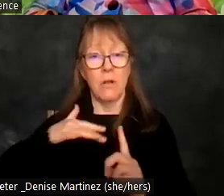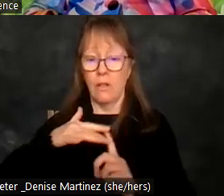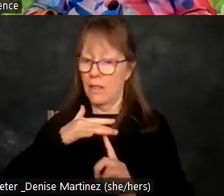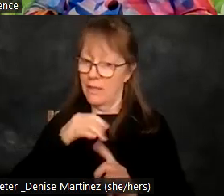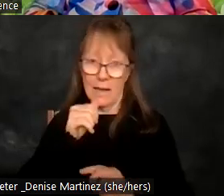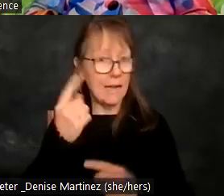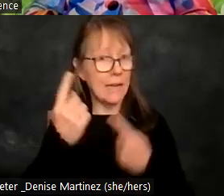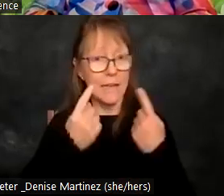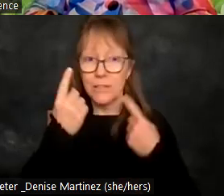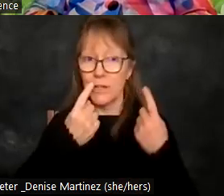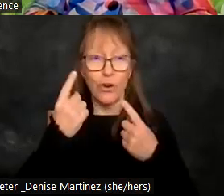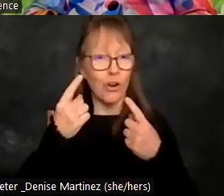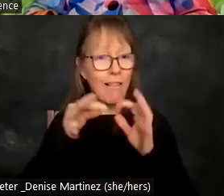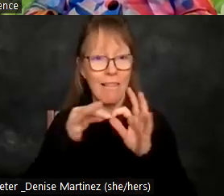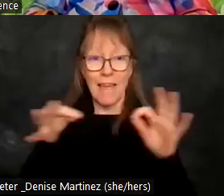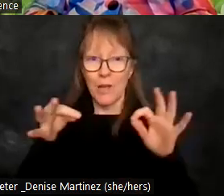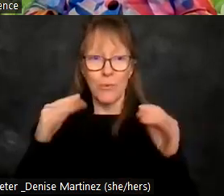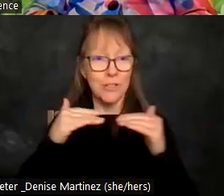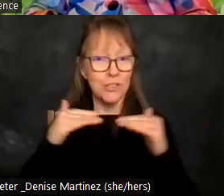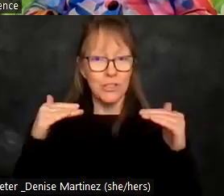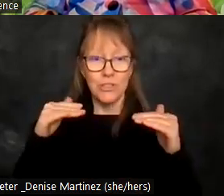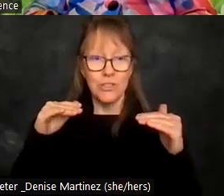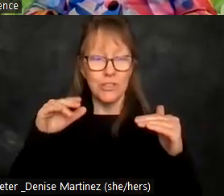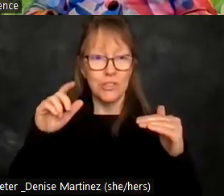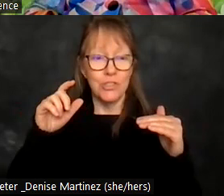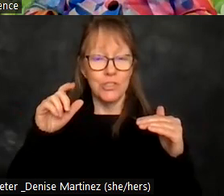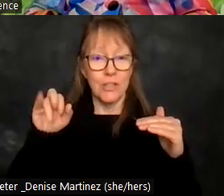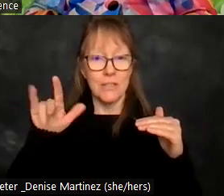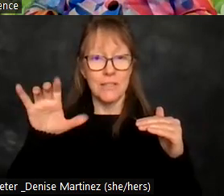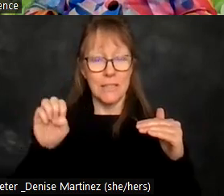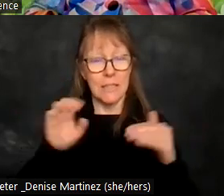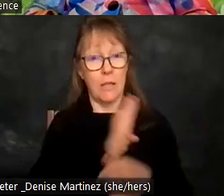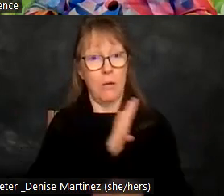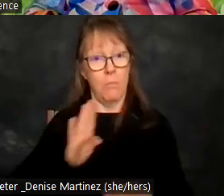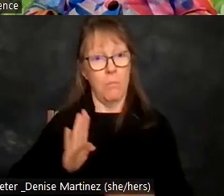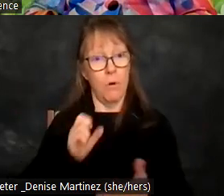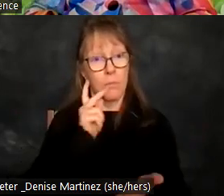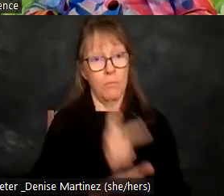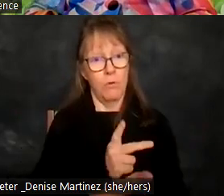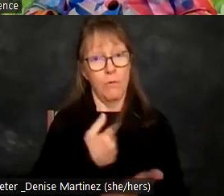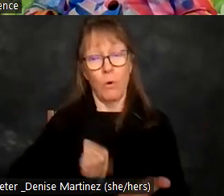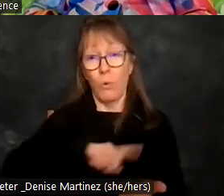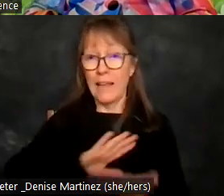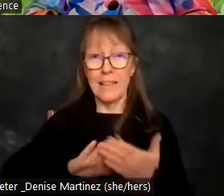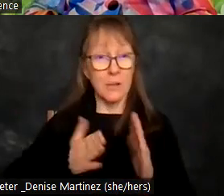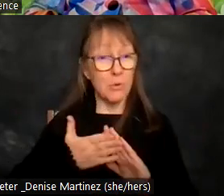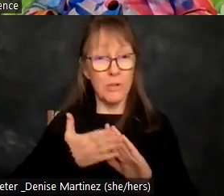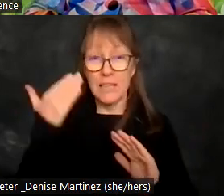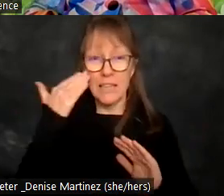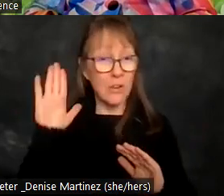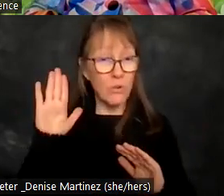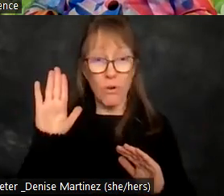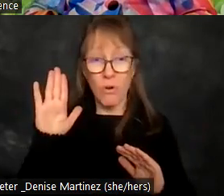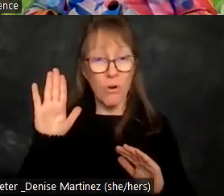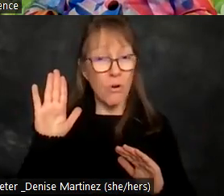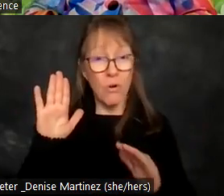corps environnemental qui est pour avec et les corps là t'es approuvé projet dans la communauté non